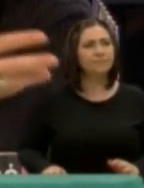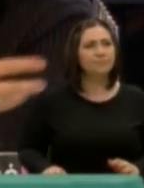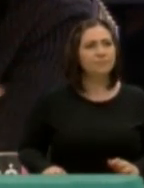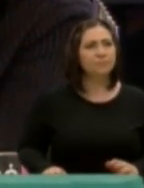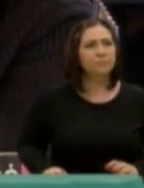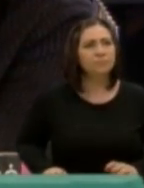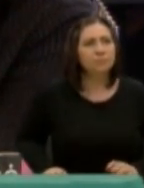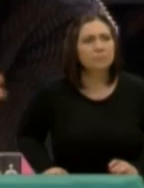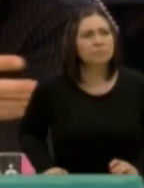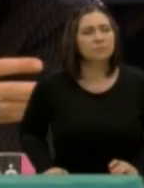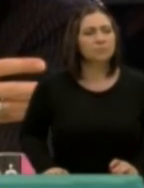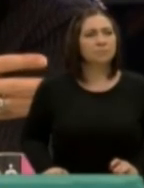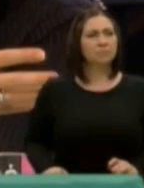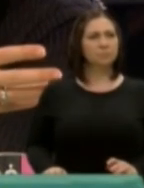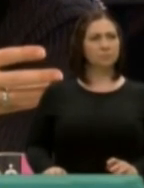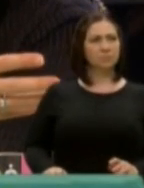işte şeydeki